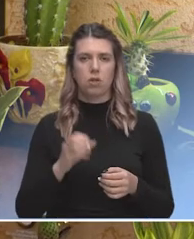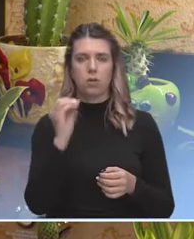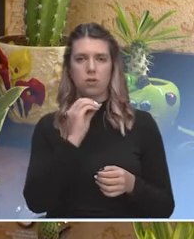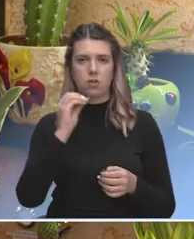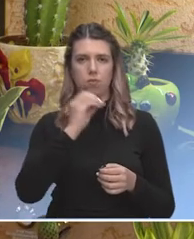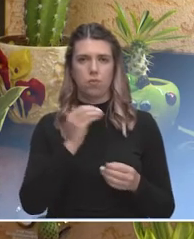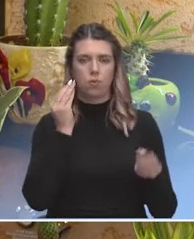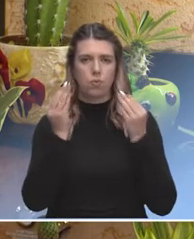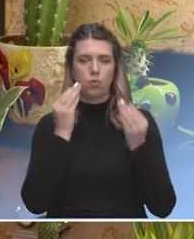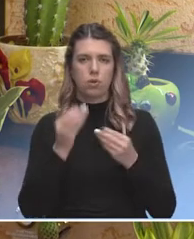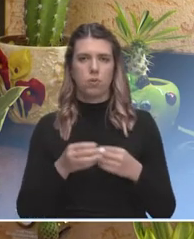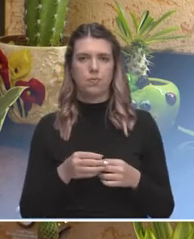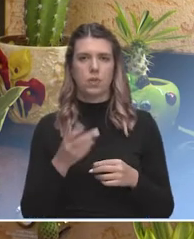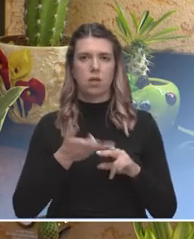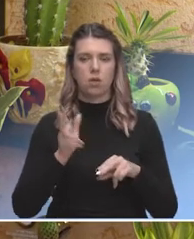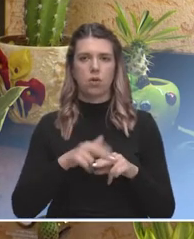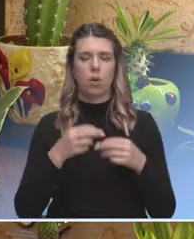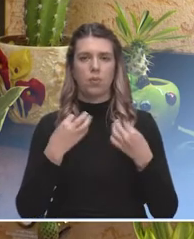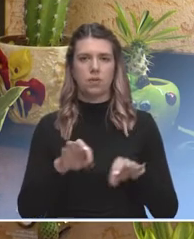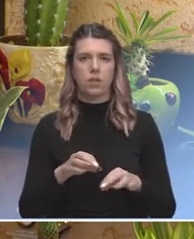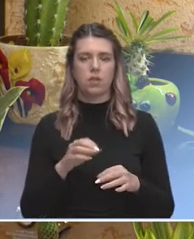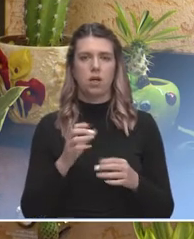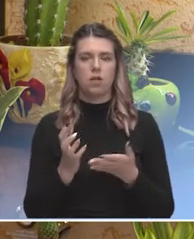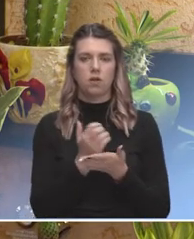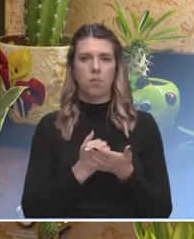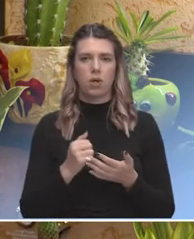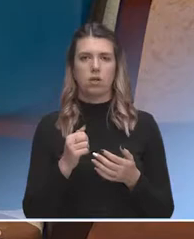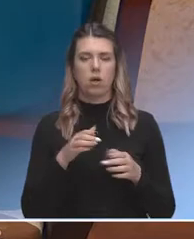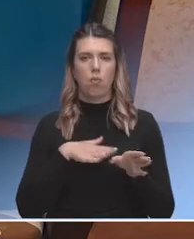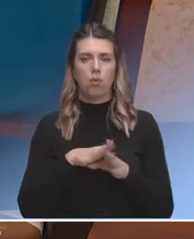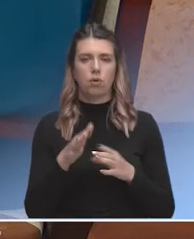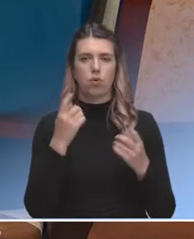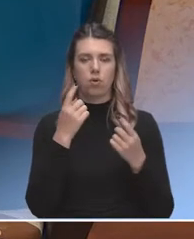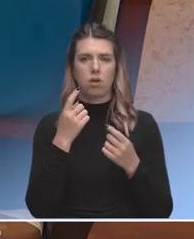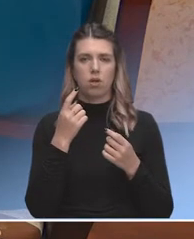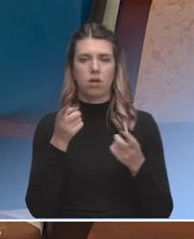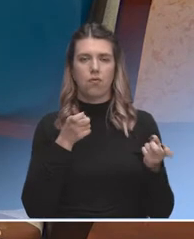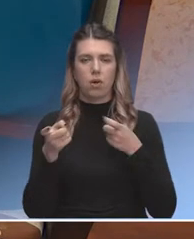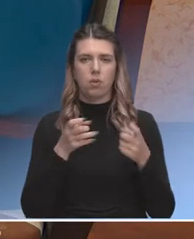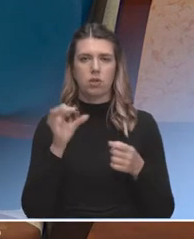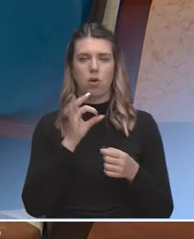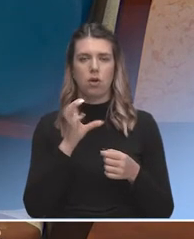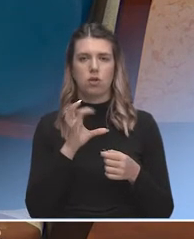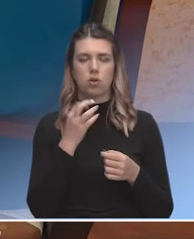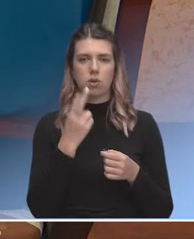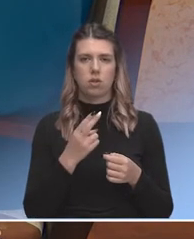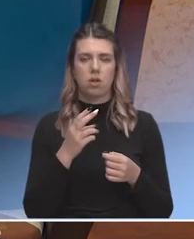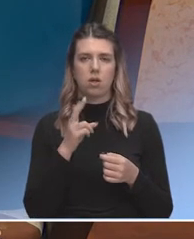это единственный способ, который позволяет собрать полную информацию о